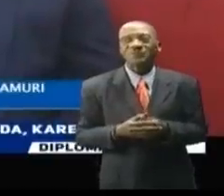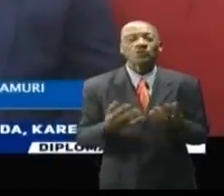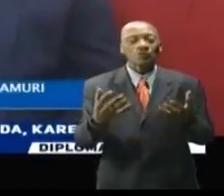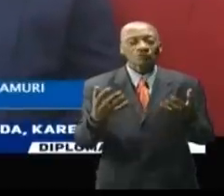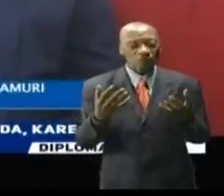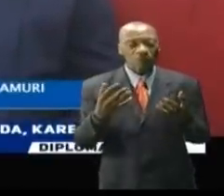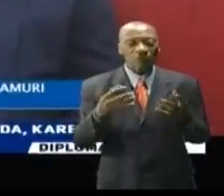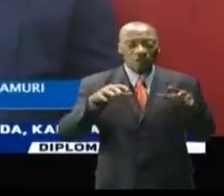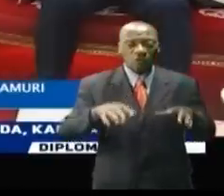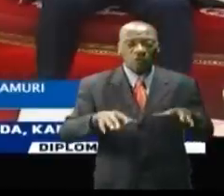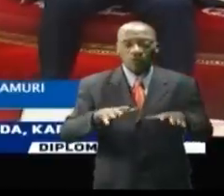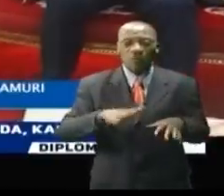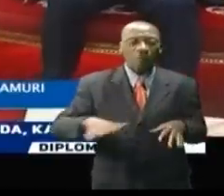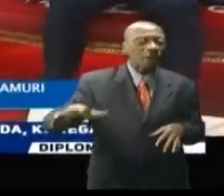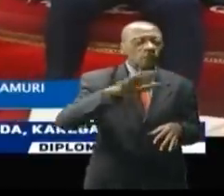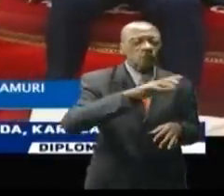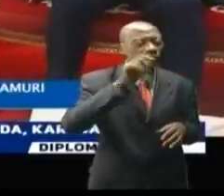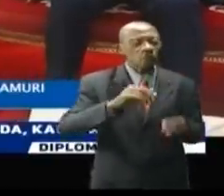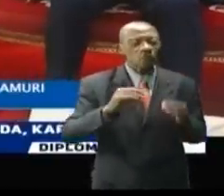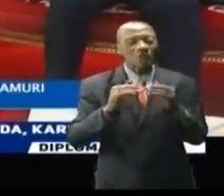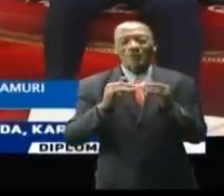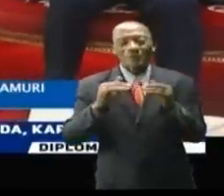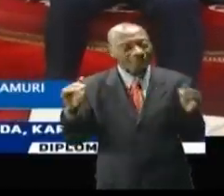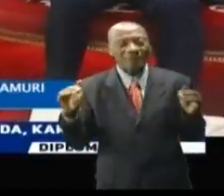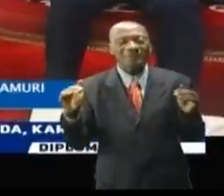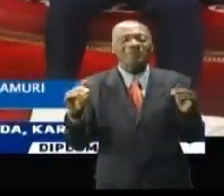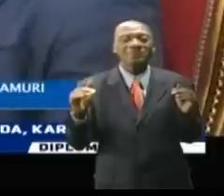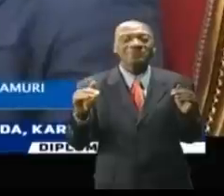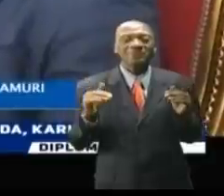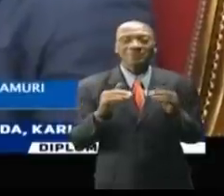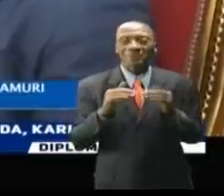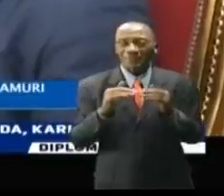pays, tous les moyens opérationnels,